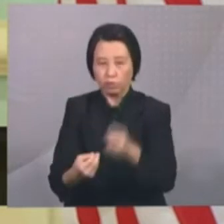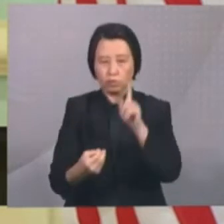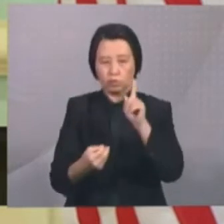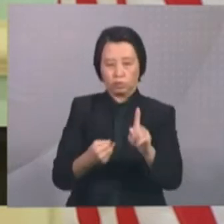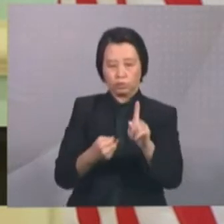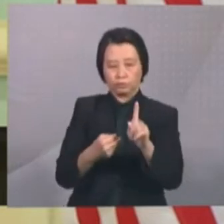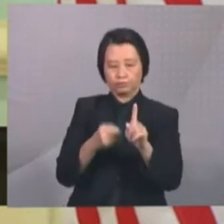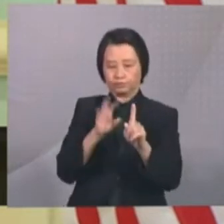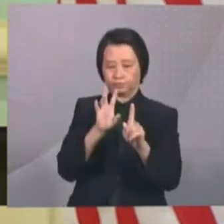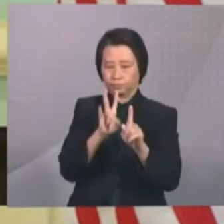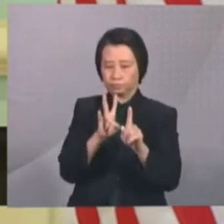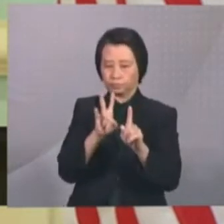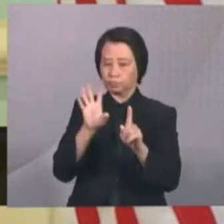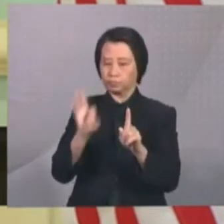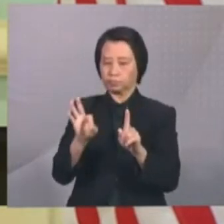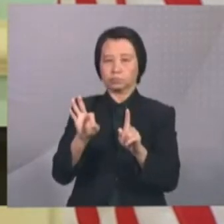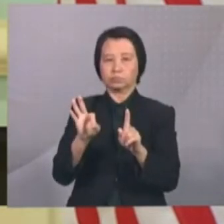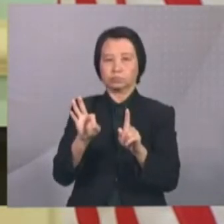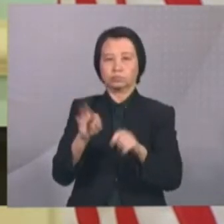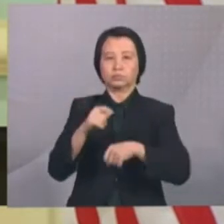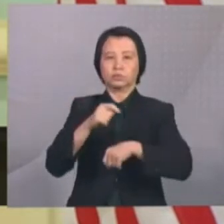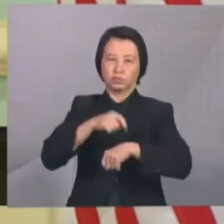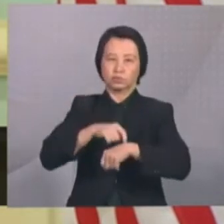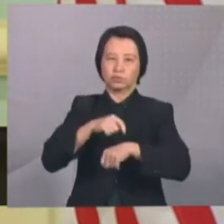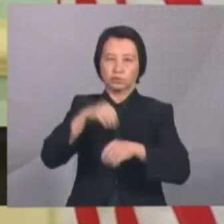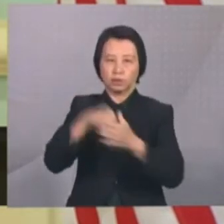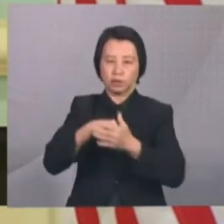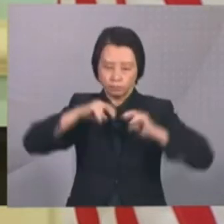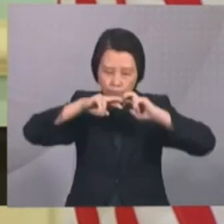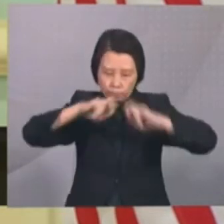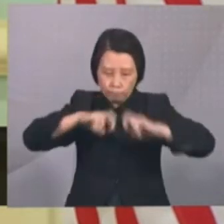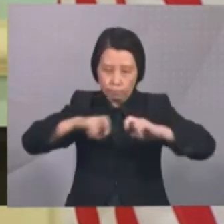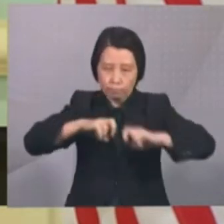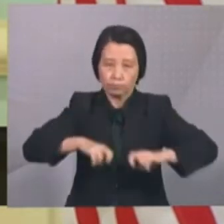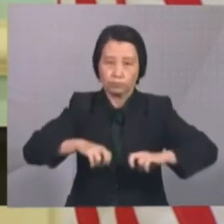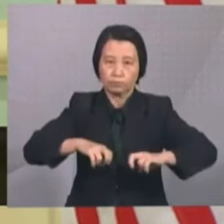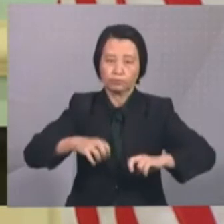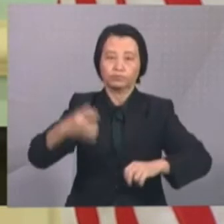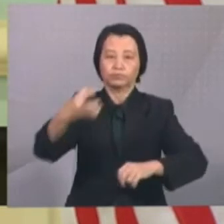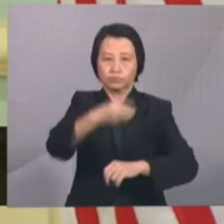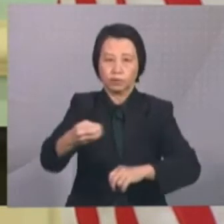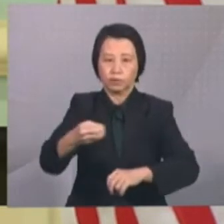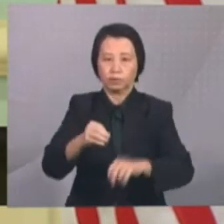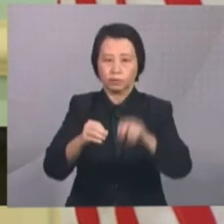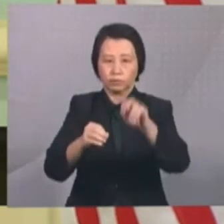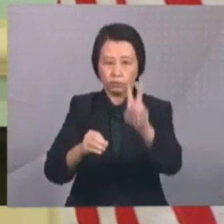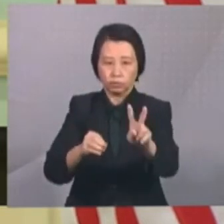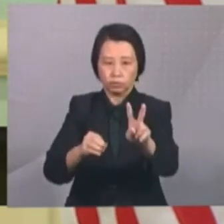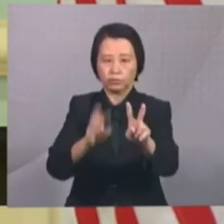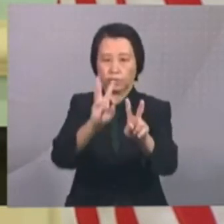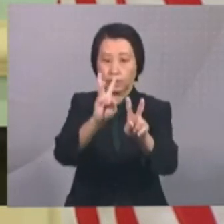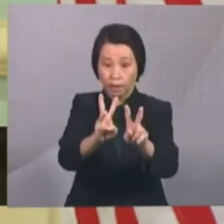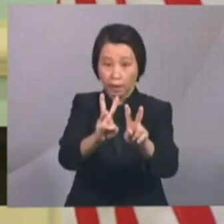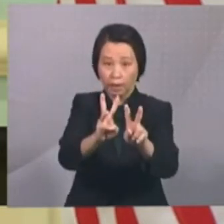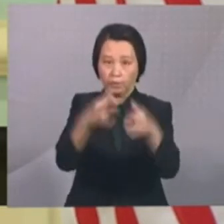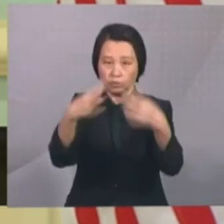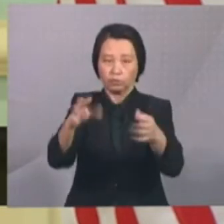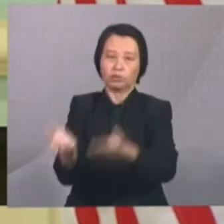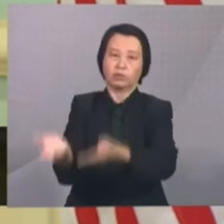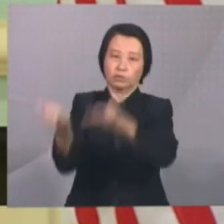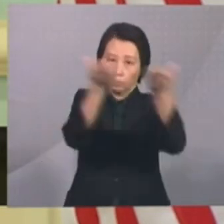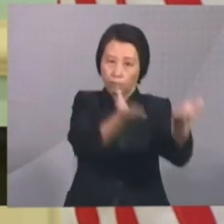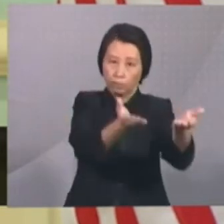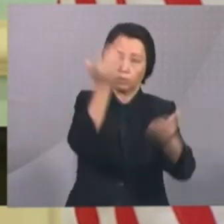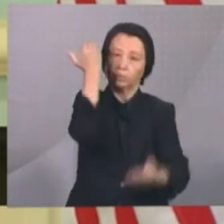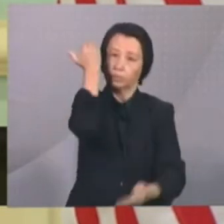170 79 masih di dalam siasatan mereka Le 26q setelah didakwa